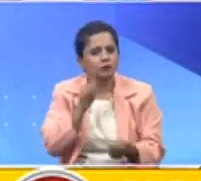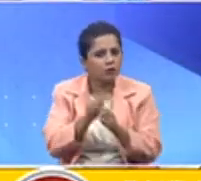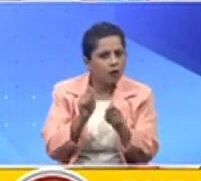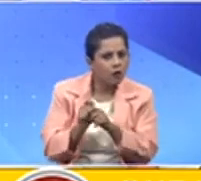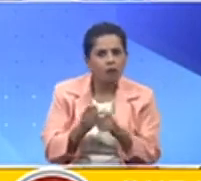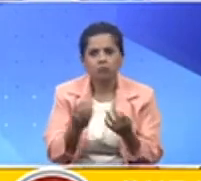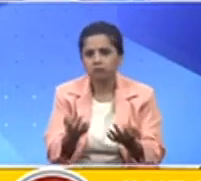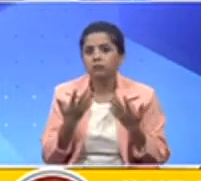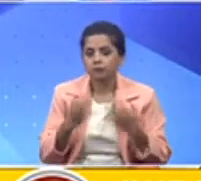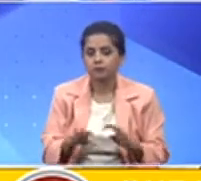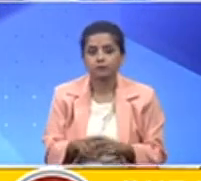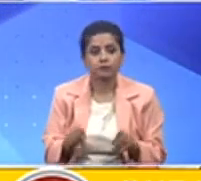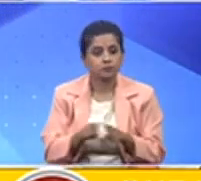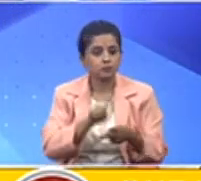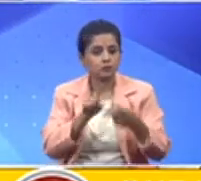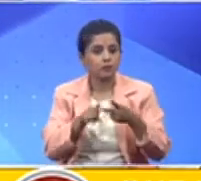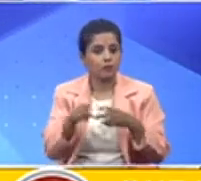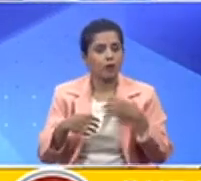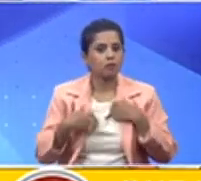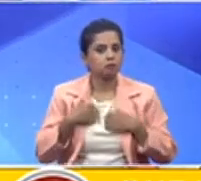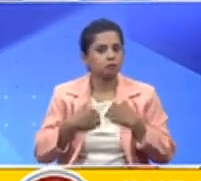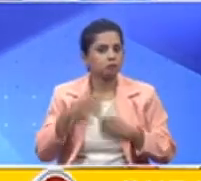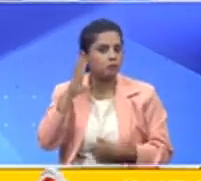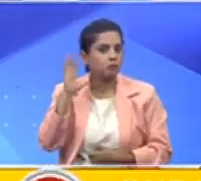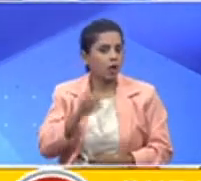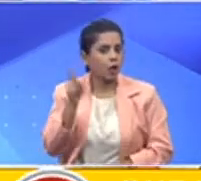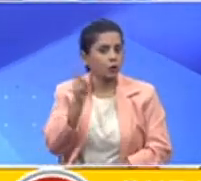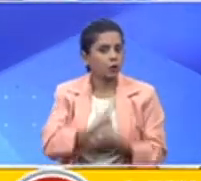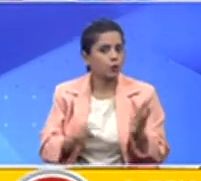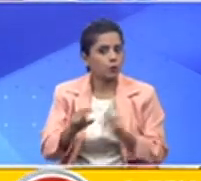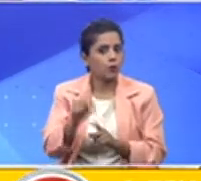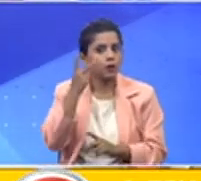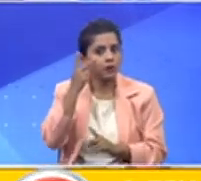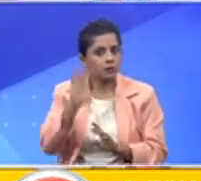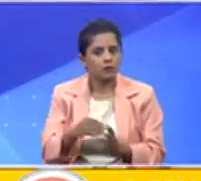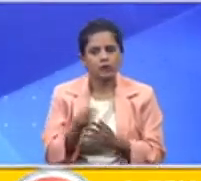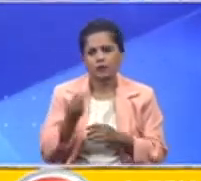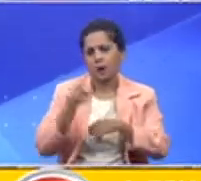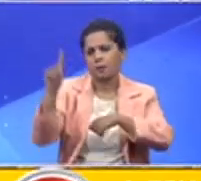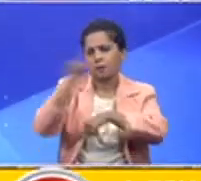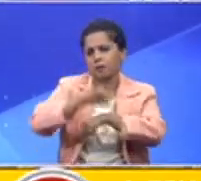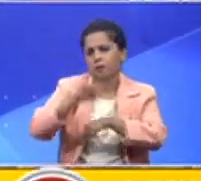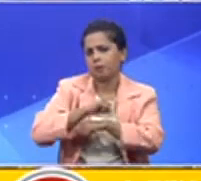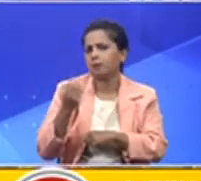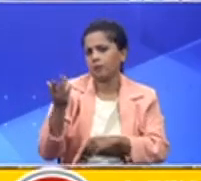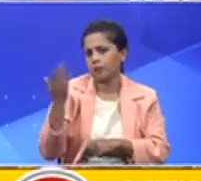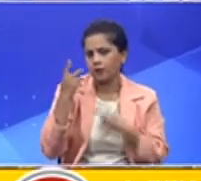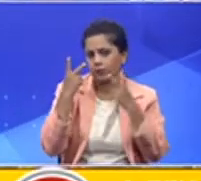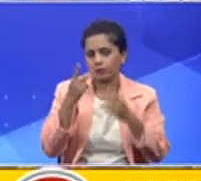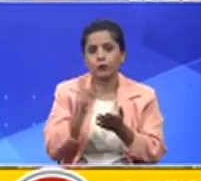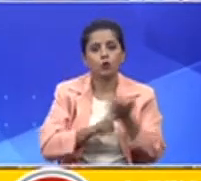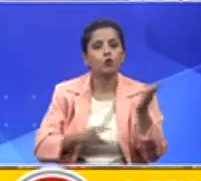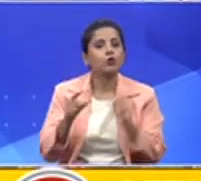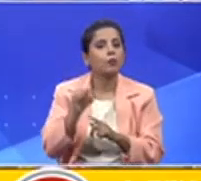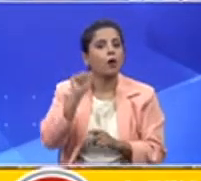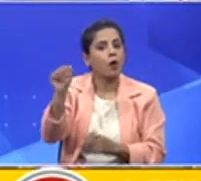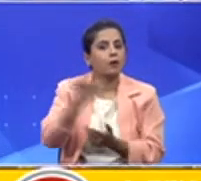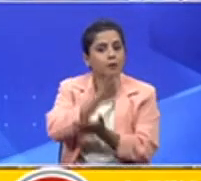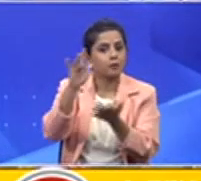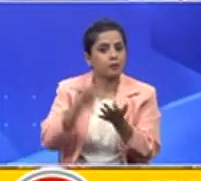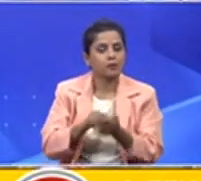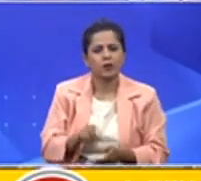उत्सावर्दक खबर यूपी से आई है कुछ दिन पहले उत्तर प्रदेश में